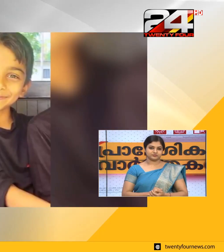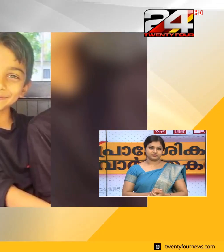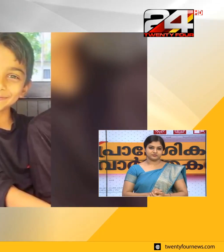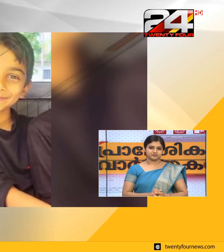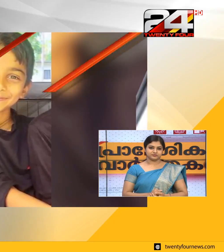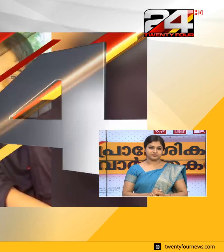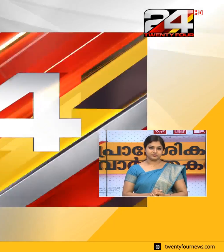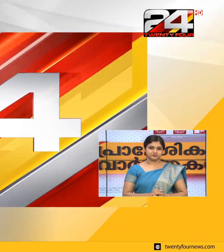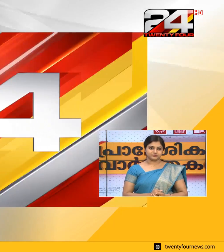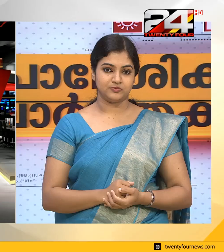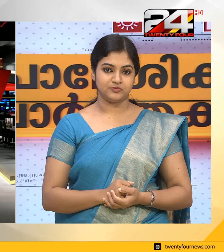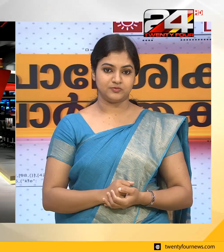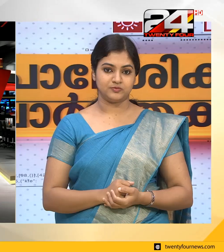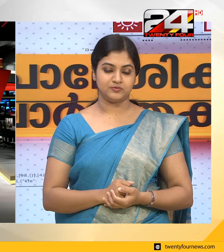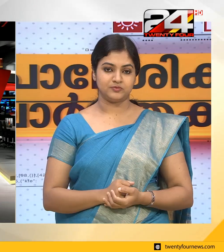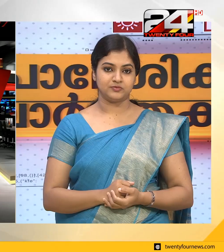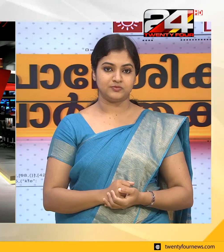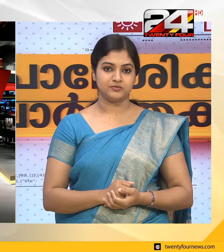മലപ്പുറം.